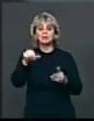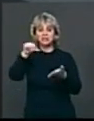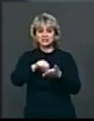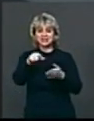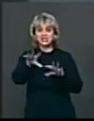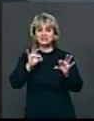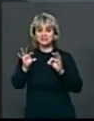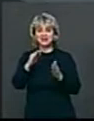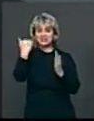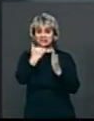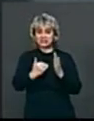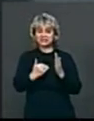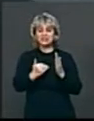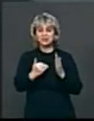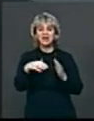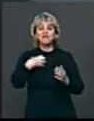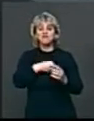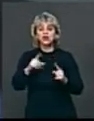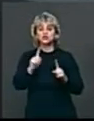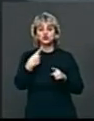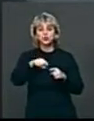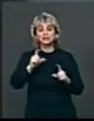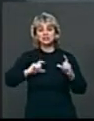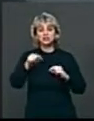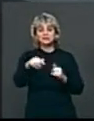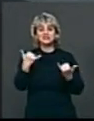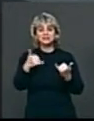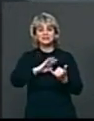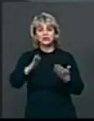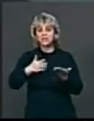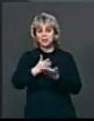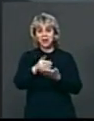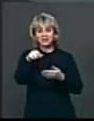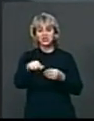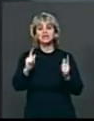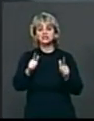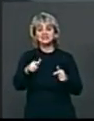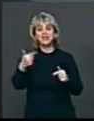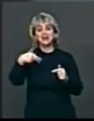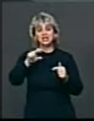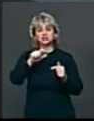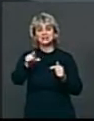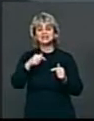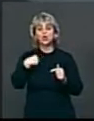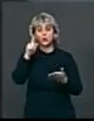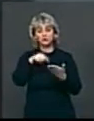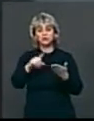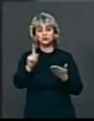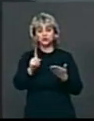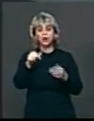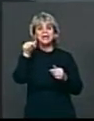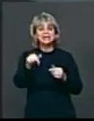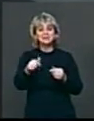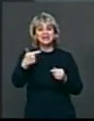представителю избирательной системы, важно, что это институт сегодня не политический, а действительно гражданский. И я уверен, что